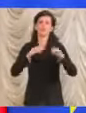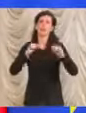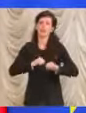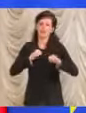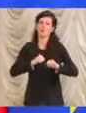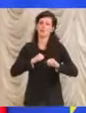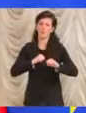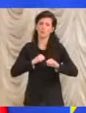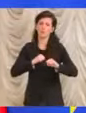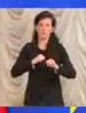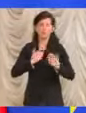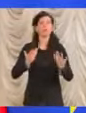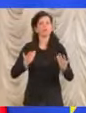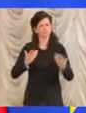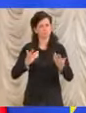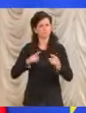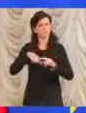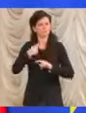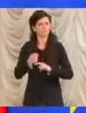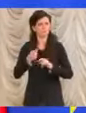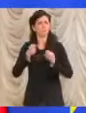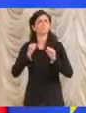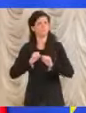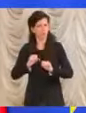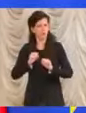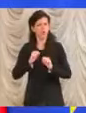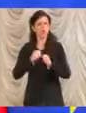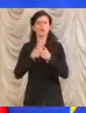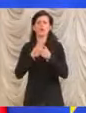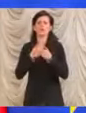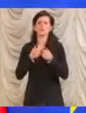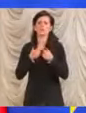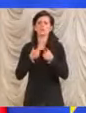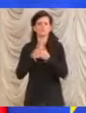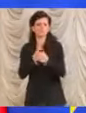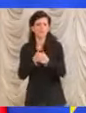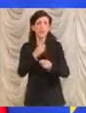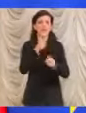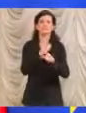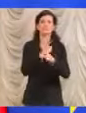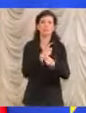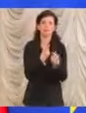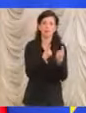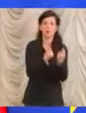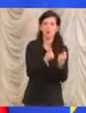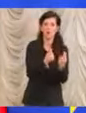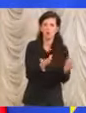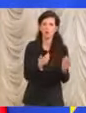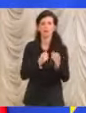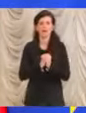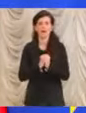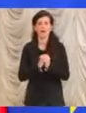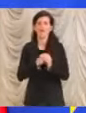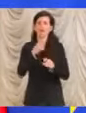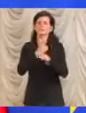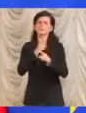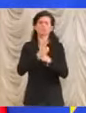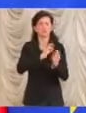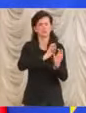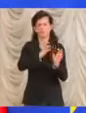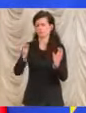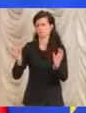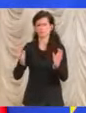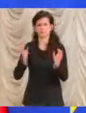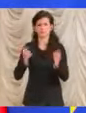cerchiamo anche di contemperare le esigenze dell'economia le esigenze e le tante altre esigenze che vengono in